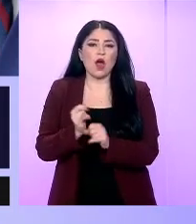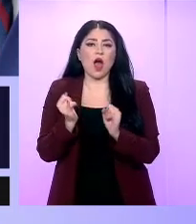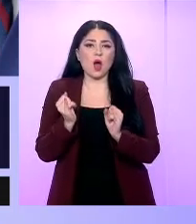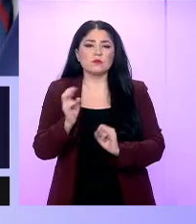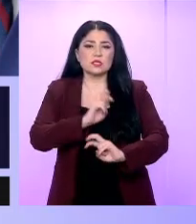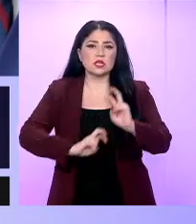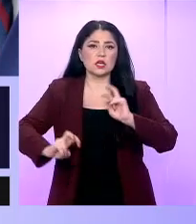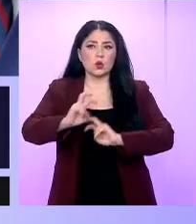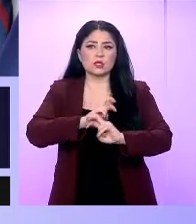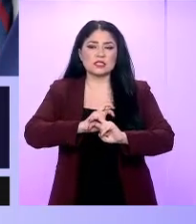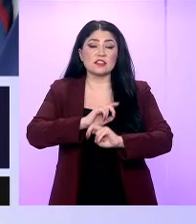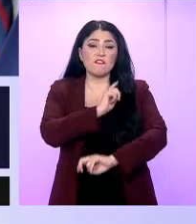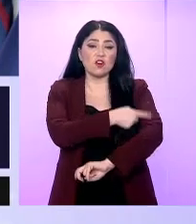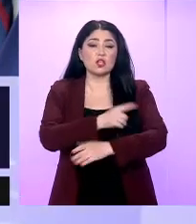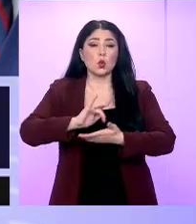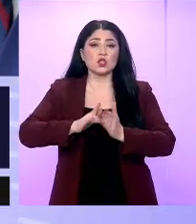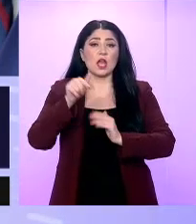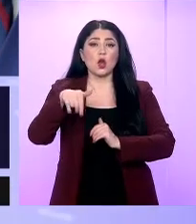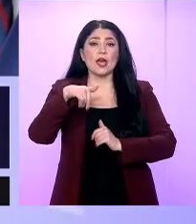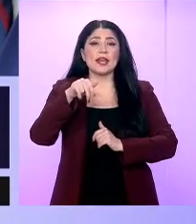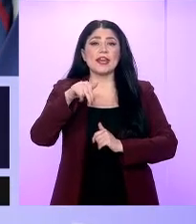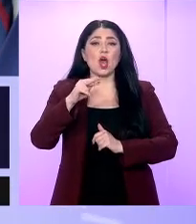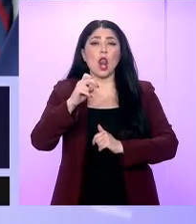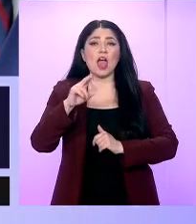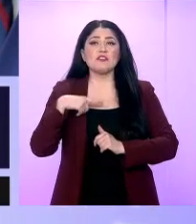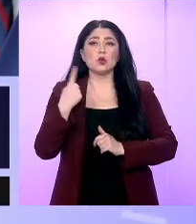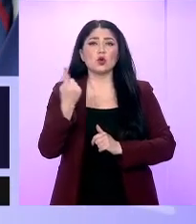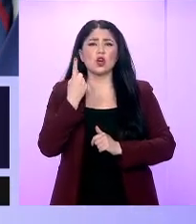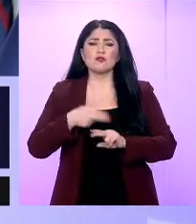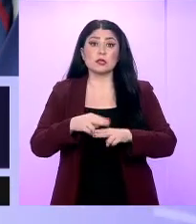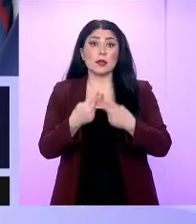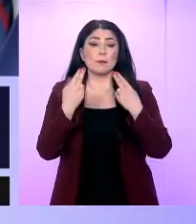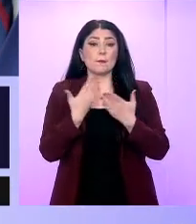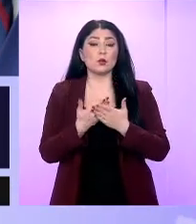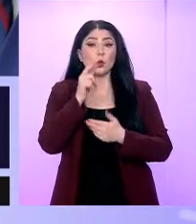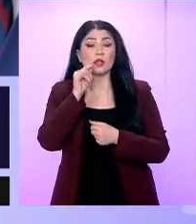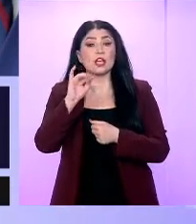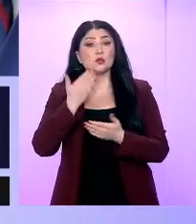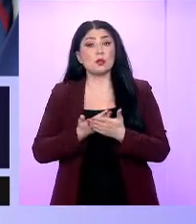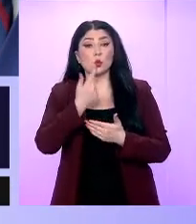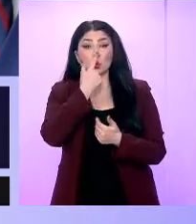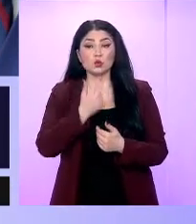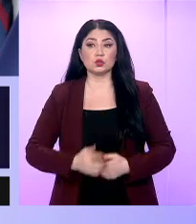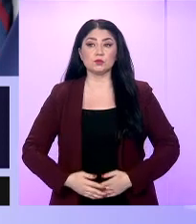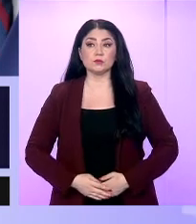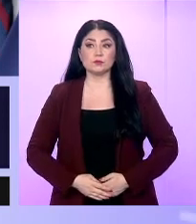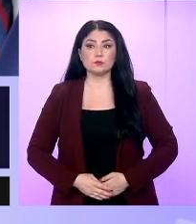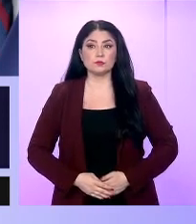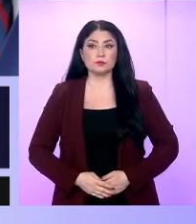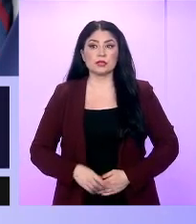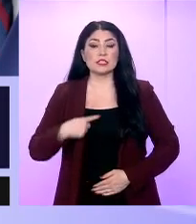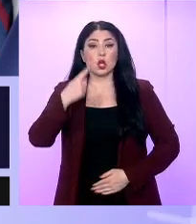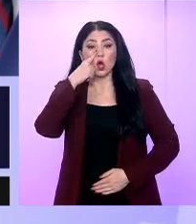de forțele de urgență de acolo, din Nicolaev. Nicolaev, de altfel, este un oraș extrem de important pentru ucraineni și pentru ruși, deopotrivă, aflat